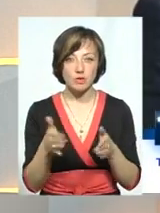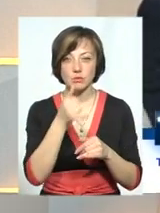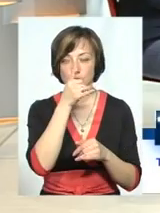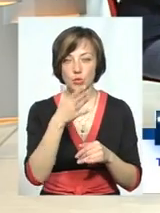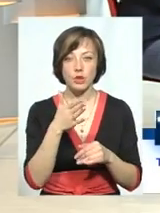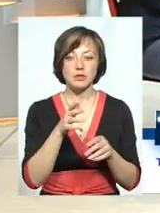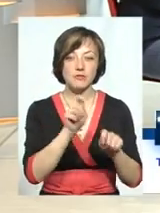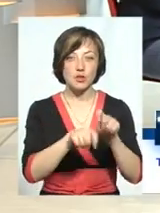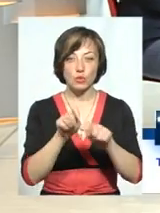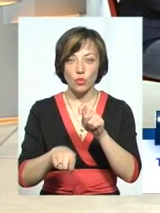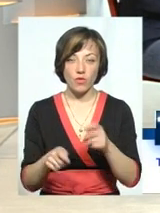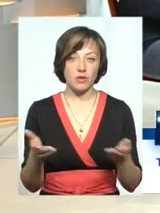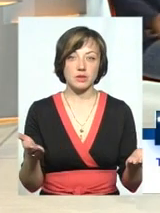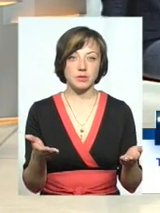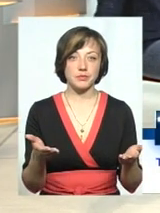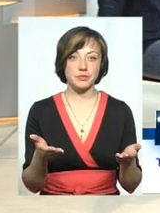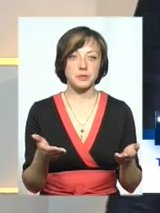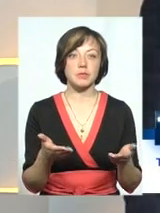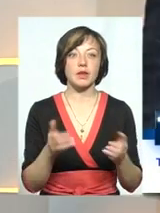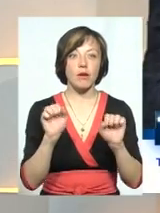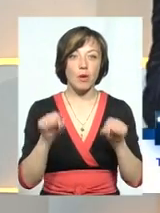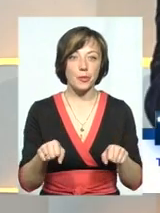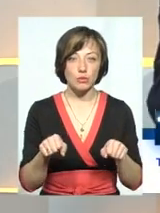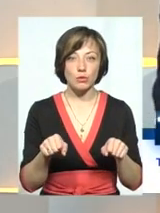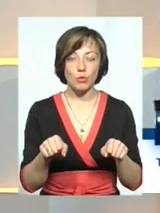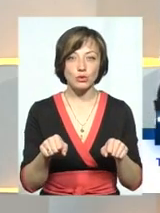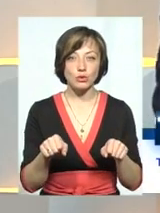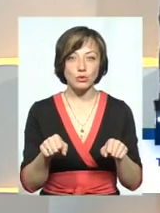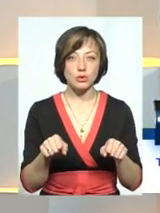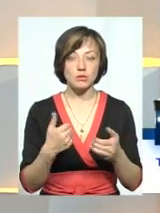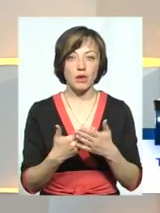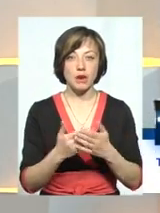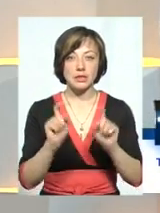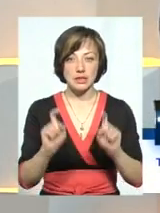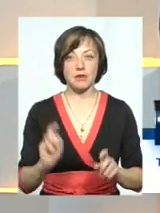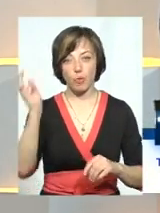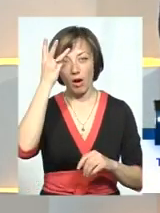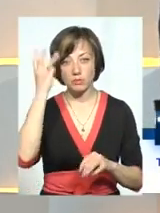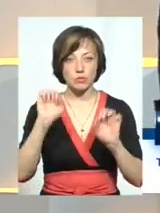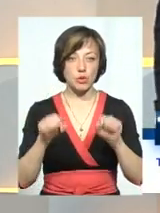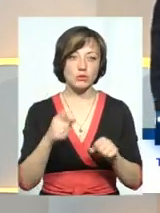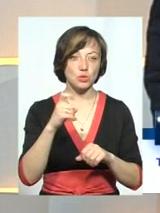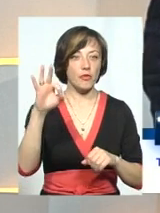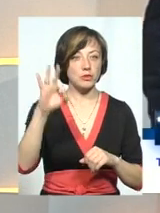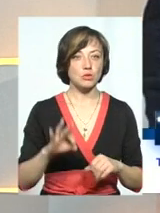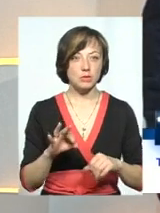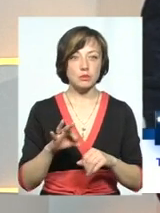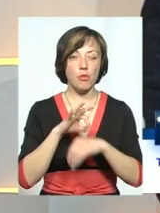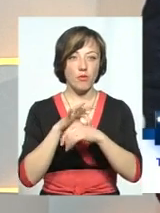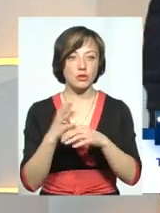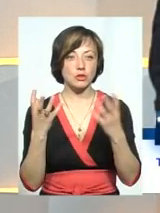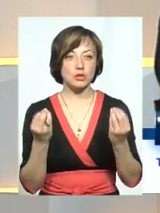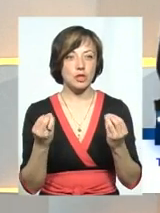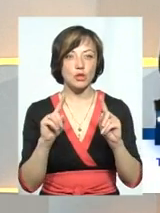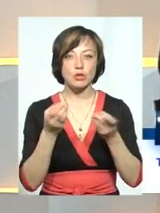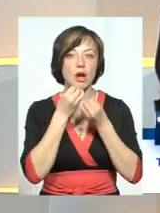можемо їх відслідкувати по айпішнику. І вони потім можуть, там, сидячи тут в Хмельницькому, він може там 100% проводити якусь ще